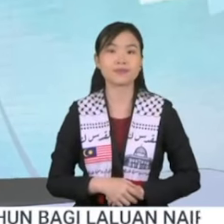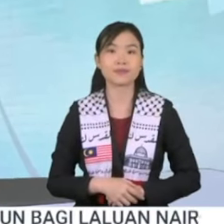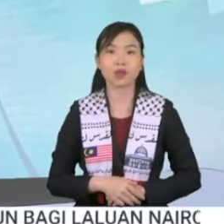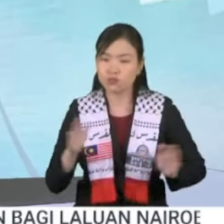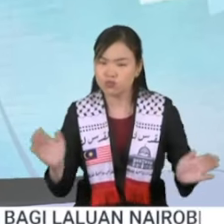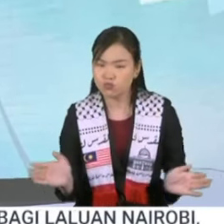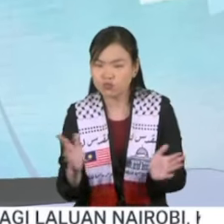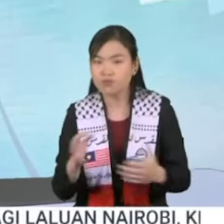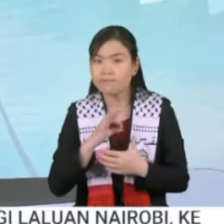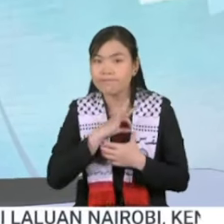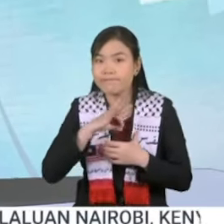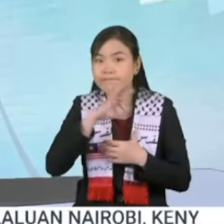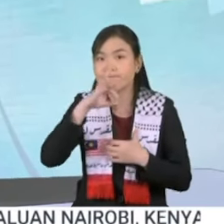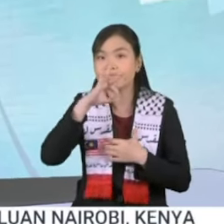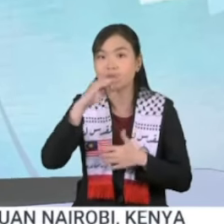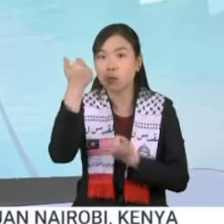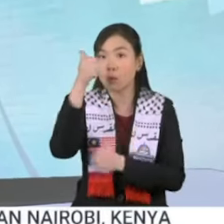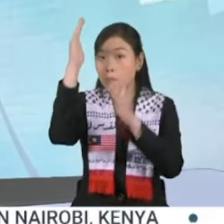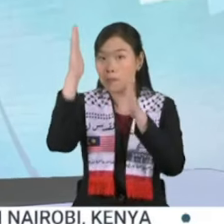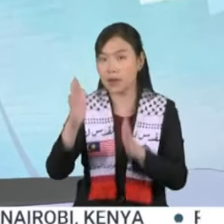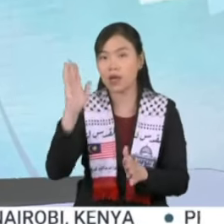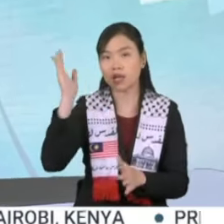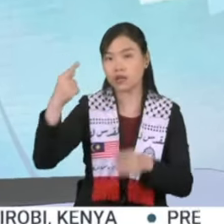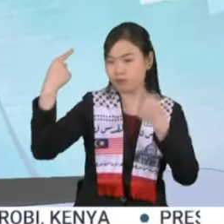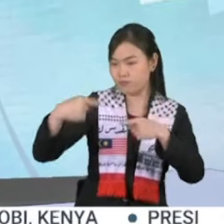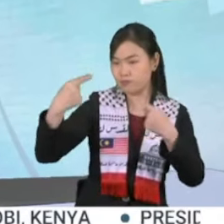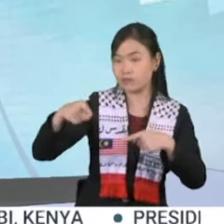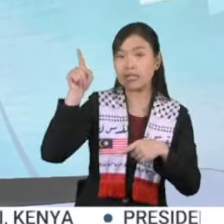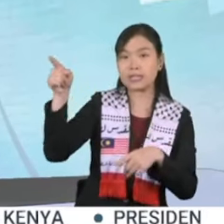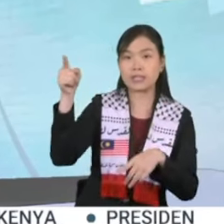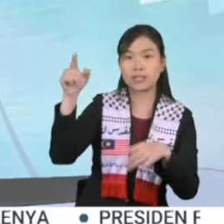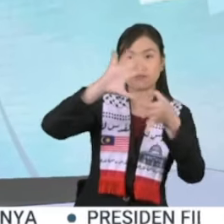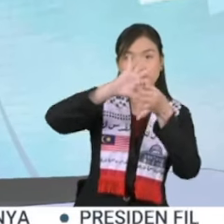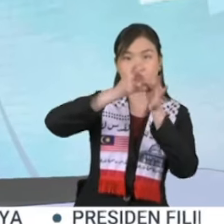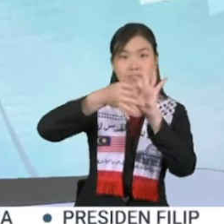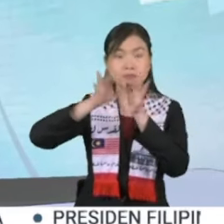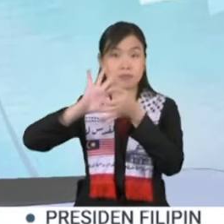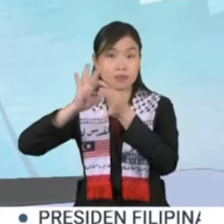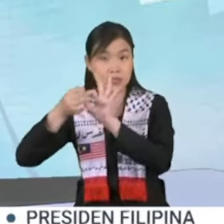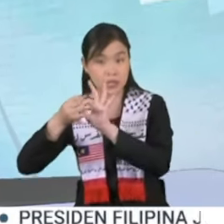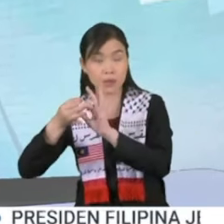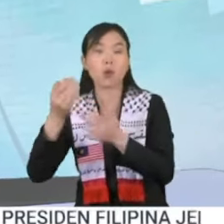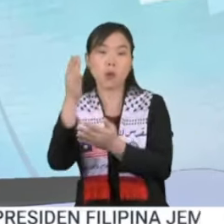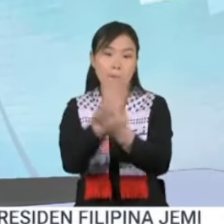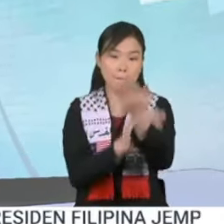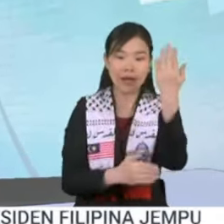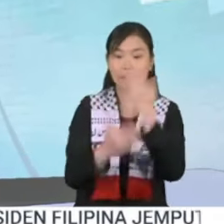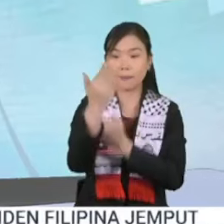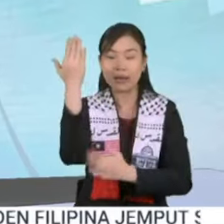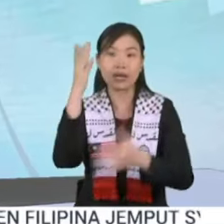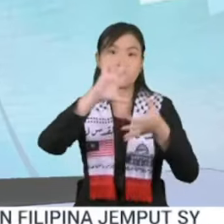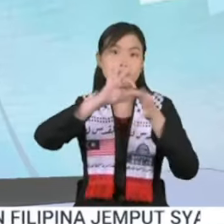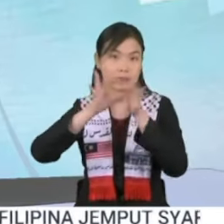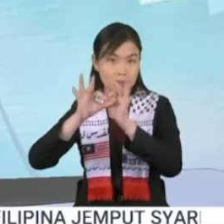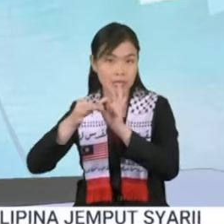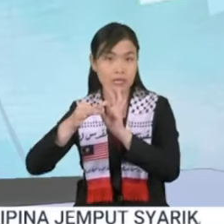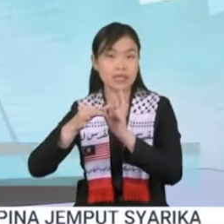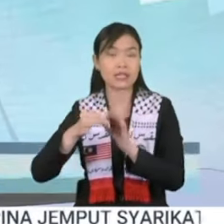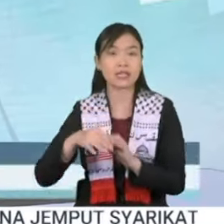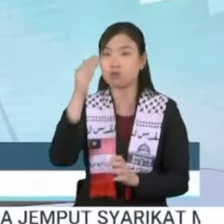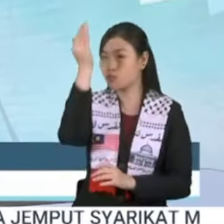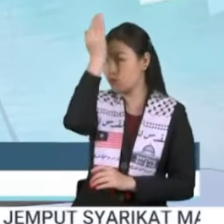Sementara itu, bagi menyuntik semangat para atlet yang akan bertanding di Sukan Olimpik dan Paralimpik Paris 2024, Yang di-Pertuan